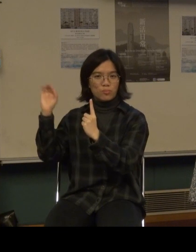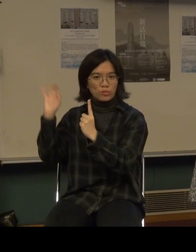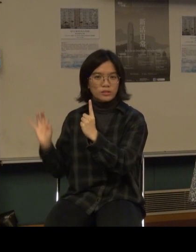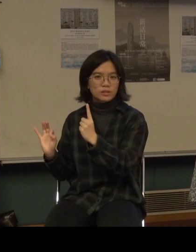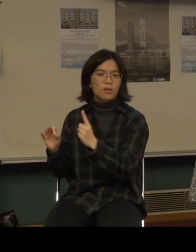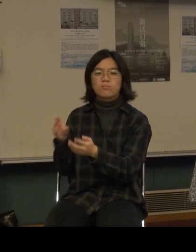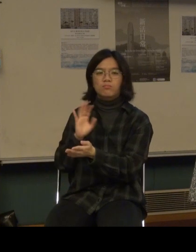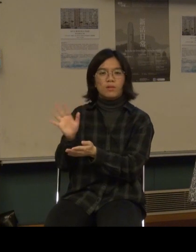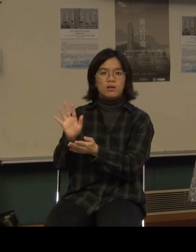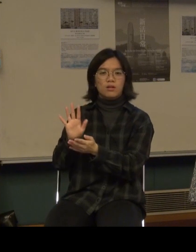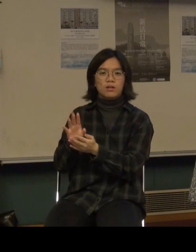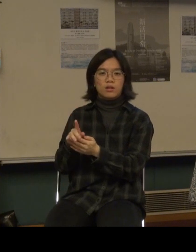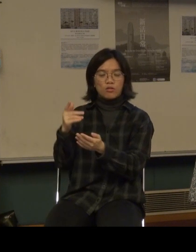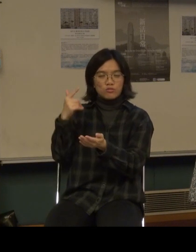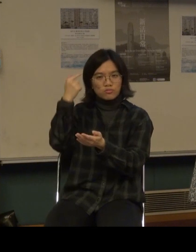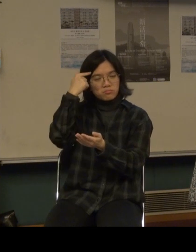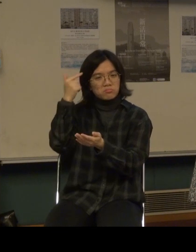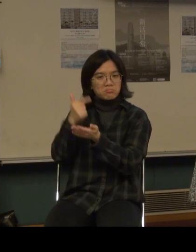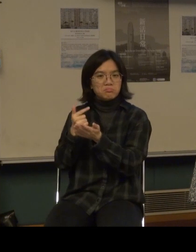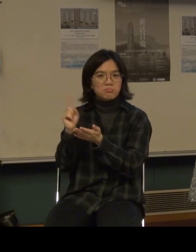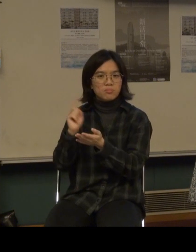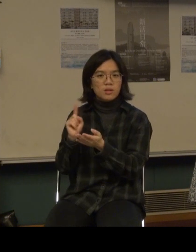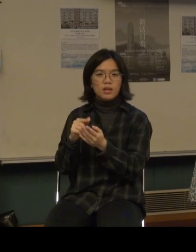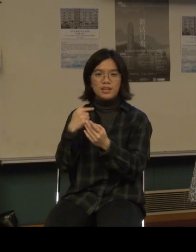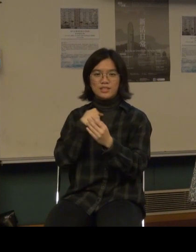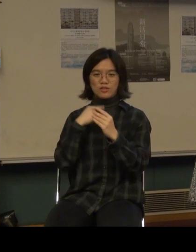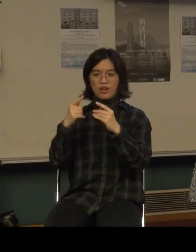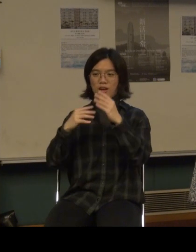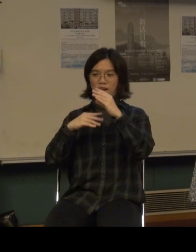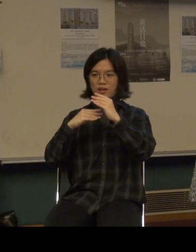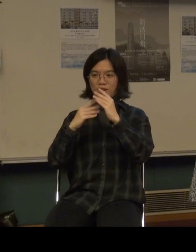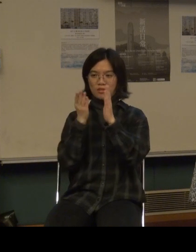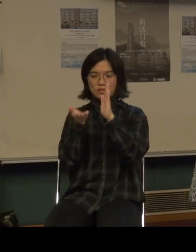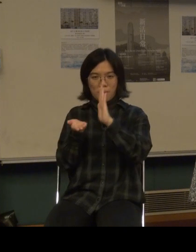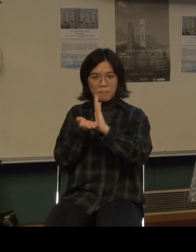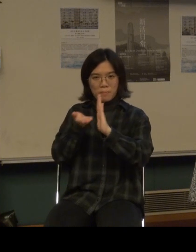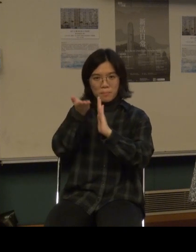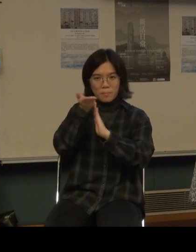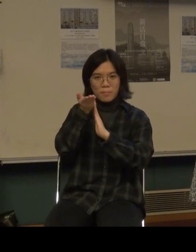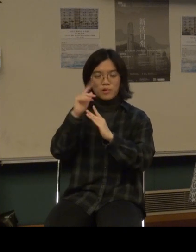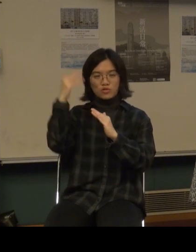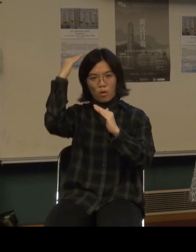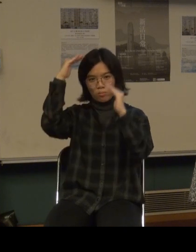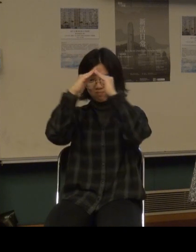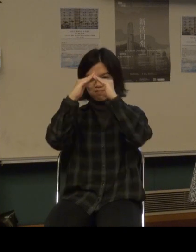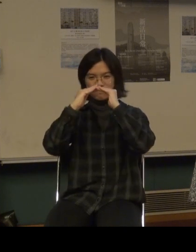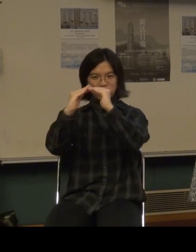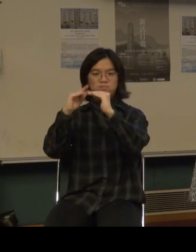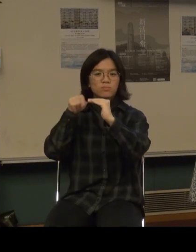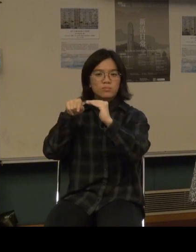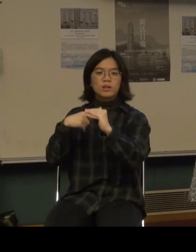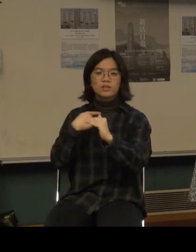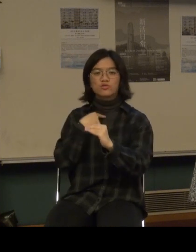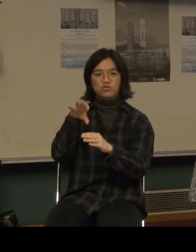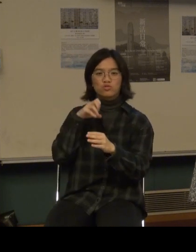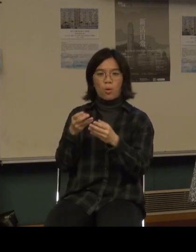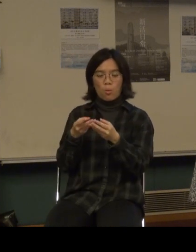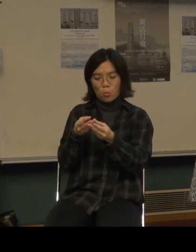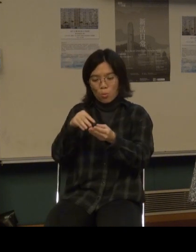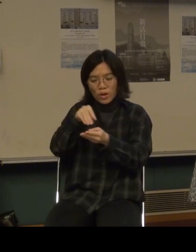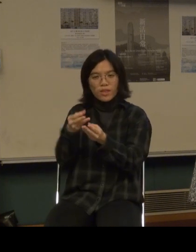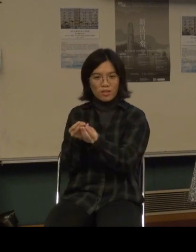凝土去起嗰個樓板嚇，同埋屋頂嚇。咁呢個係最初咧政府即係用混凝土呢個技術喺大型嘅建